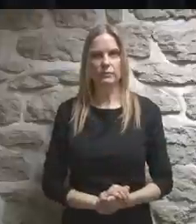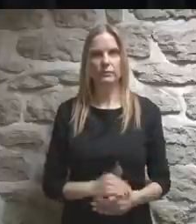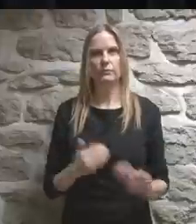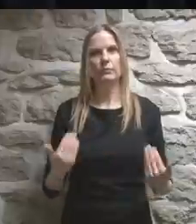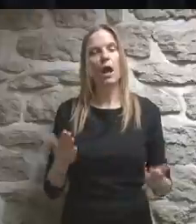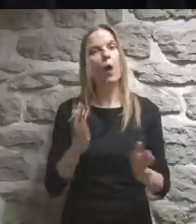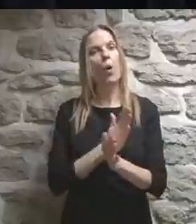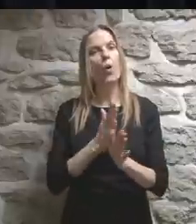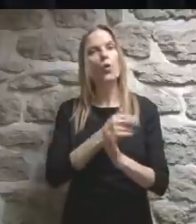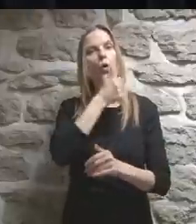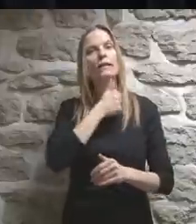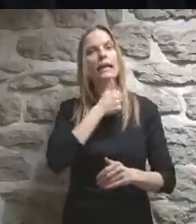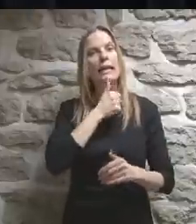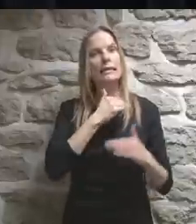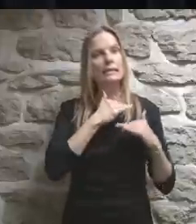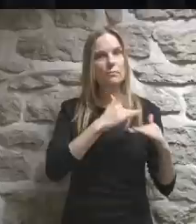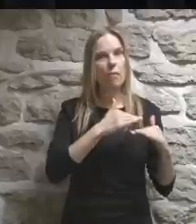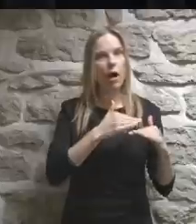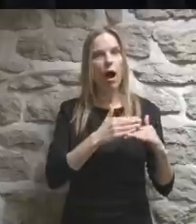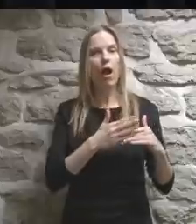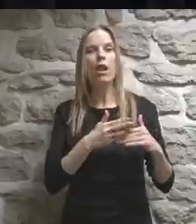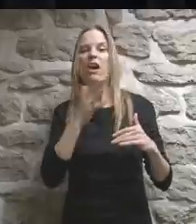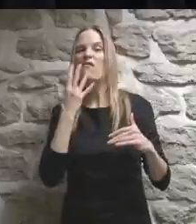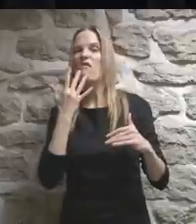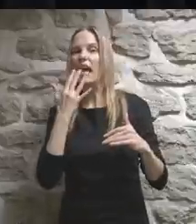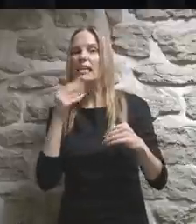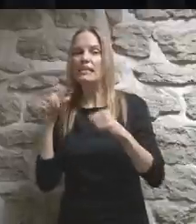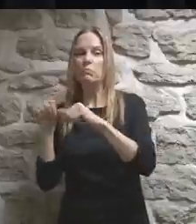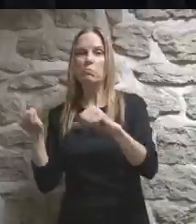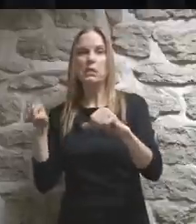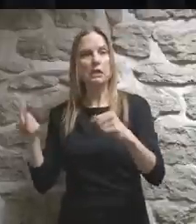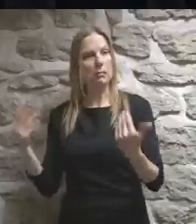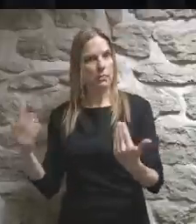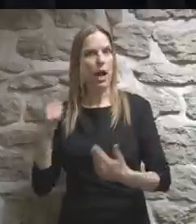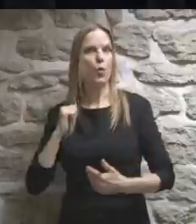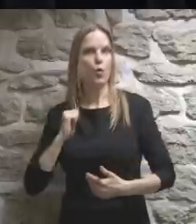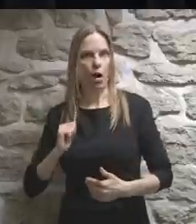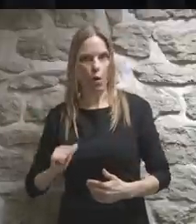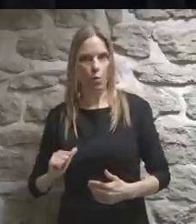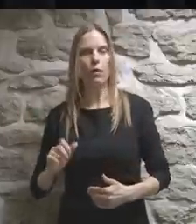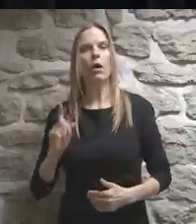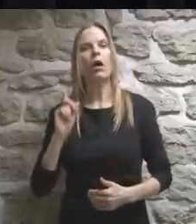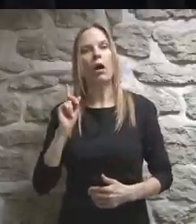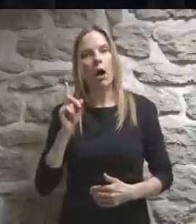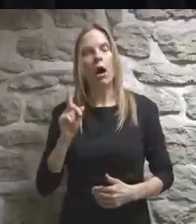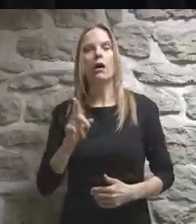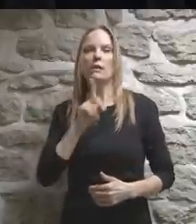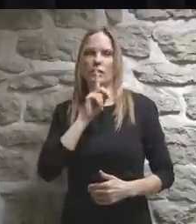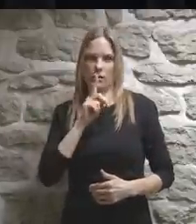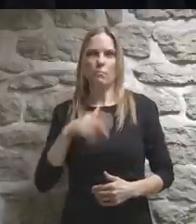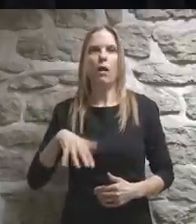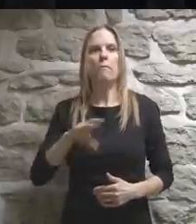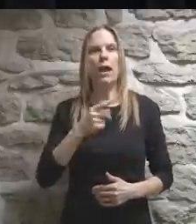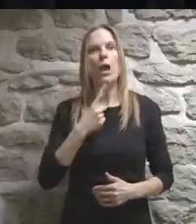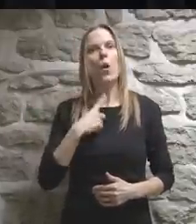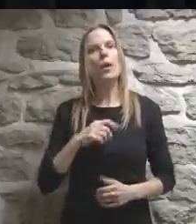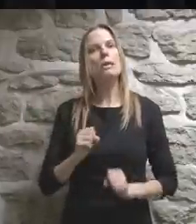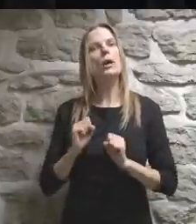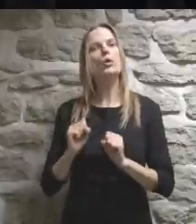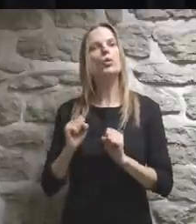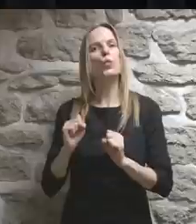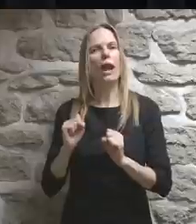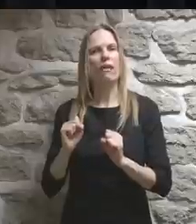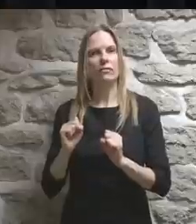Olukord Eestis ja meie välispiiril on hetkel rahulik. Kuigi me oleme tugevdanud ka kontrolli,